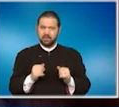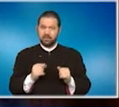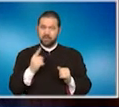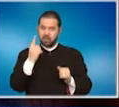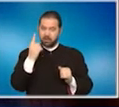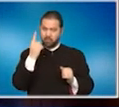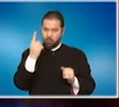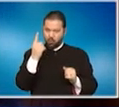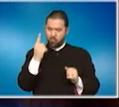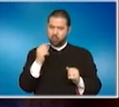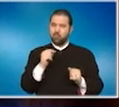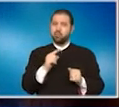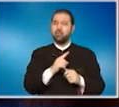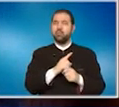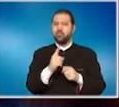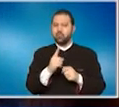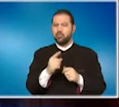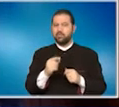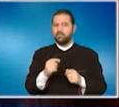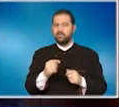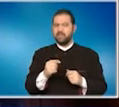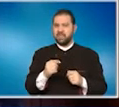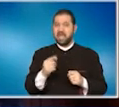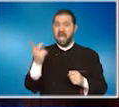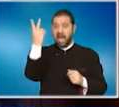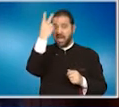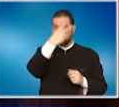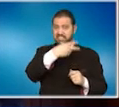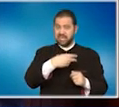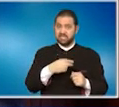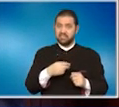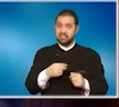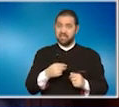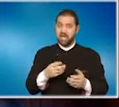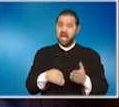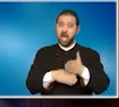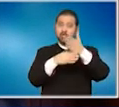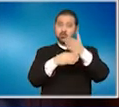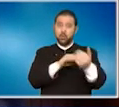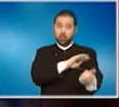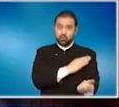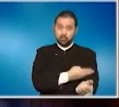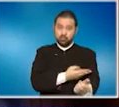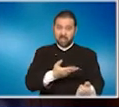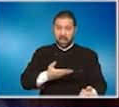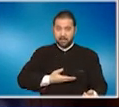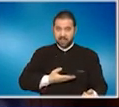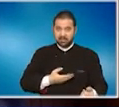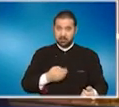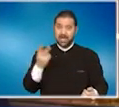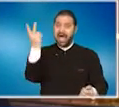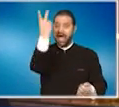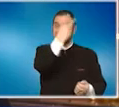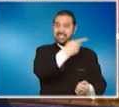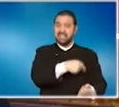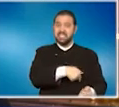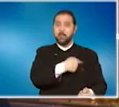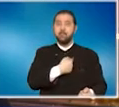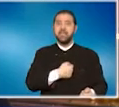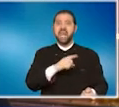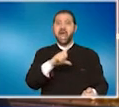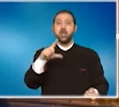Una la mână. Și-a dat seama de ajutorul și de puterea părintelui. Și-a dat seama de mila lui Dumnezeu